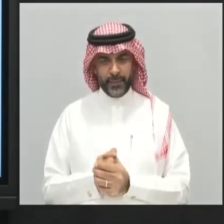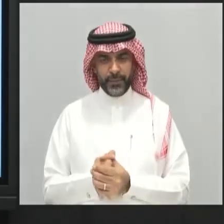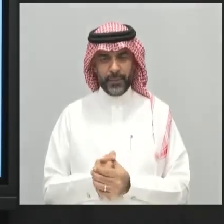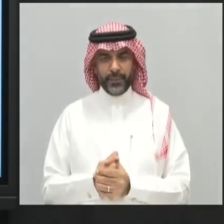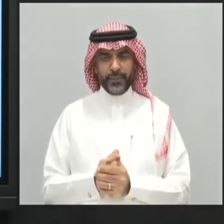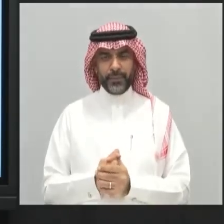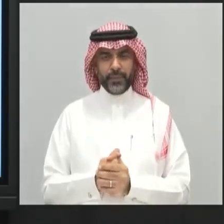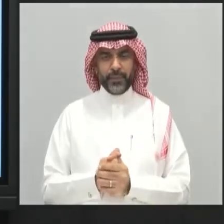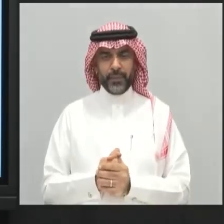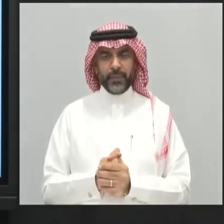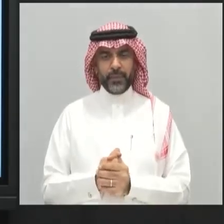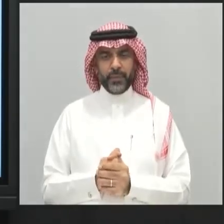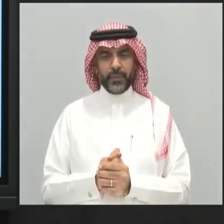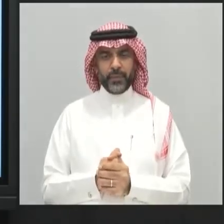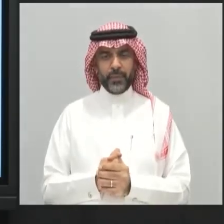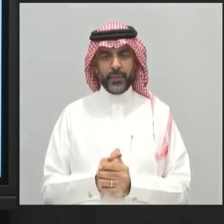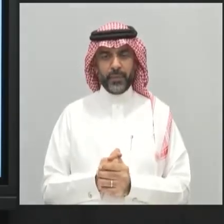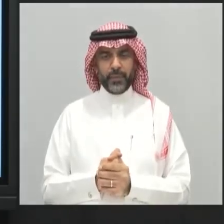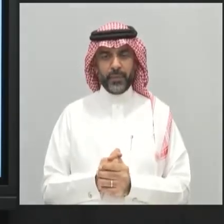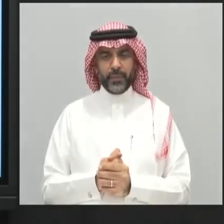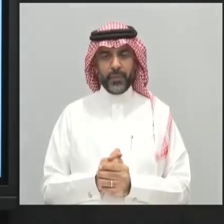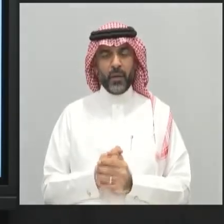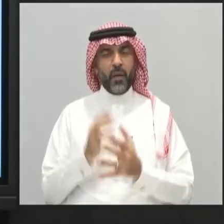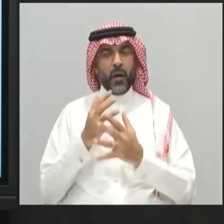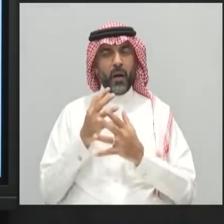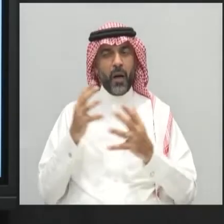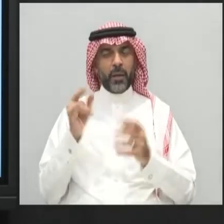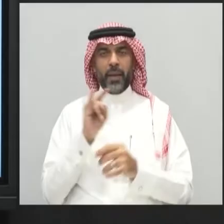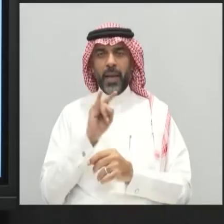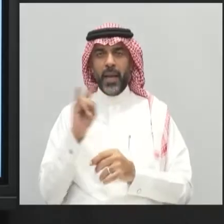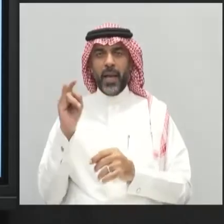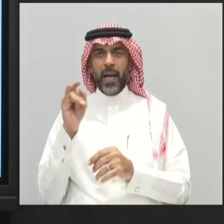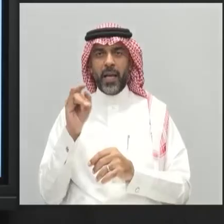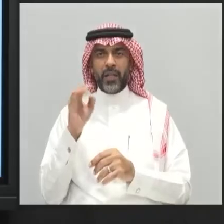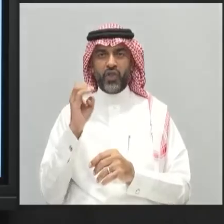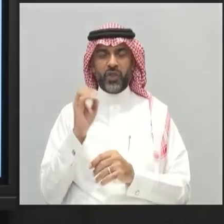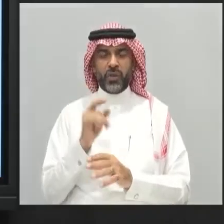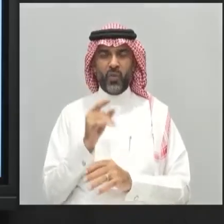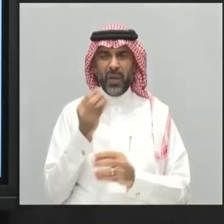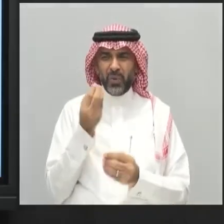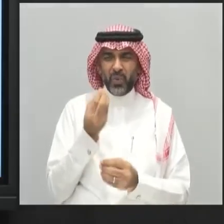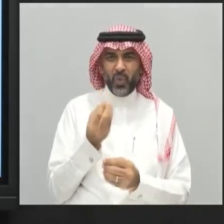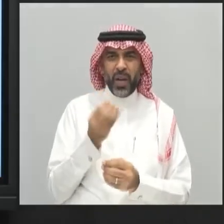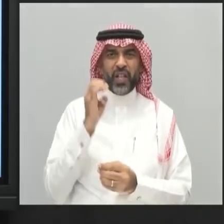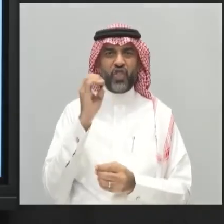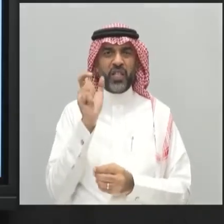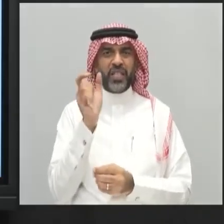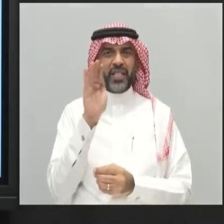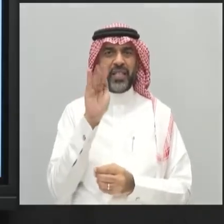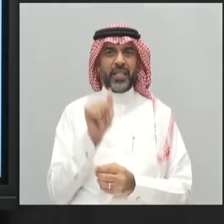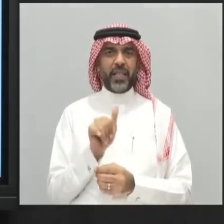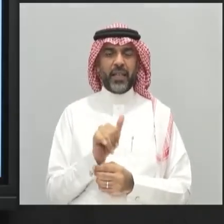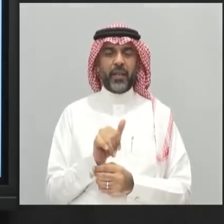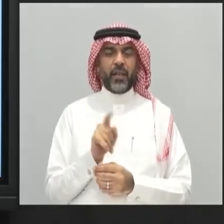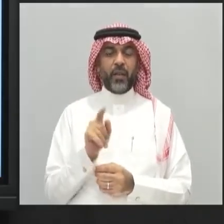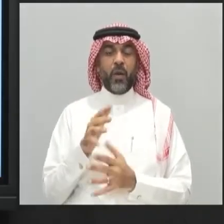الطحالب الذهبيه غالبا لا جنسي ونادرا جنسي اذا معنى ذلك ان